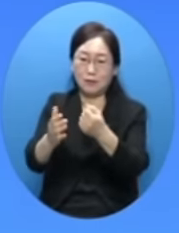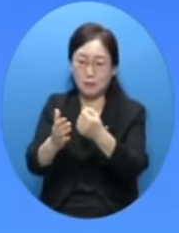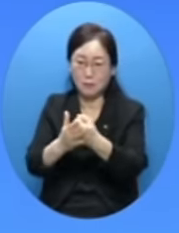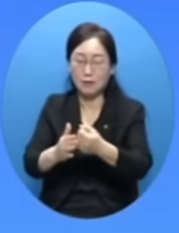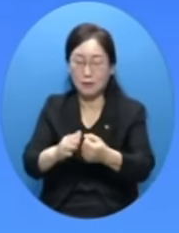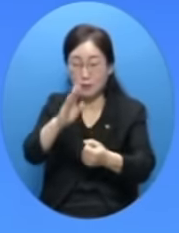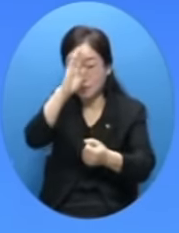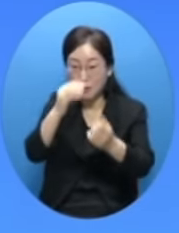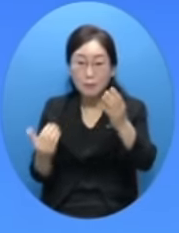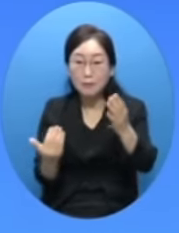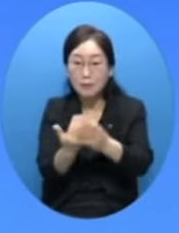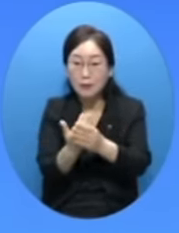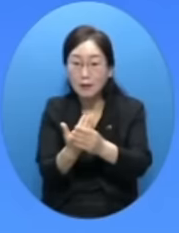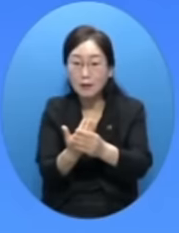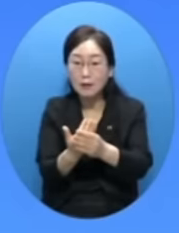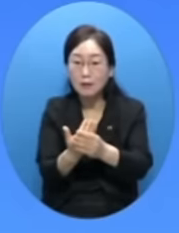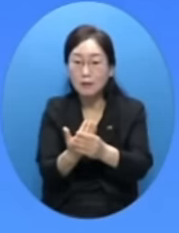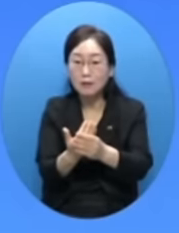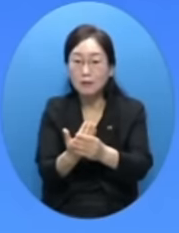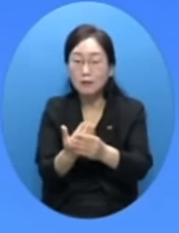병이 걸리면